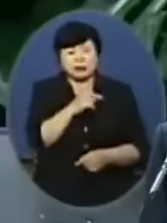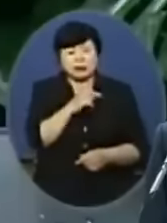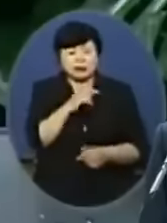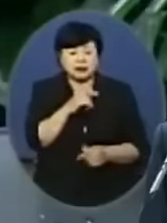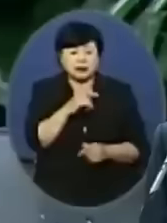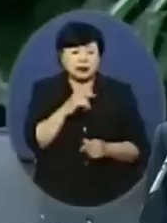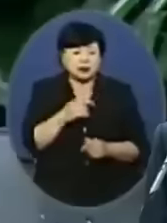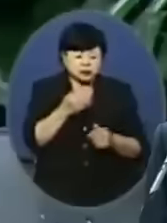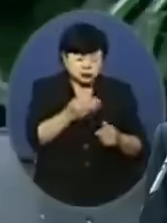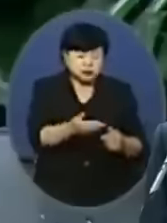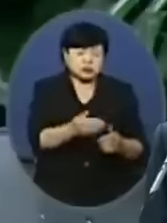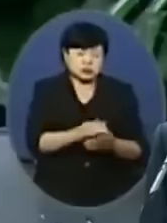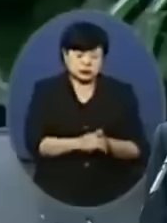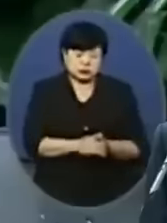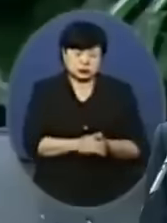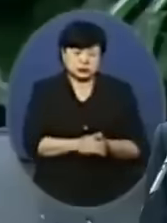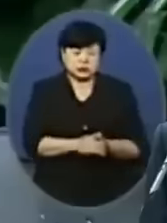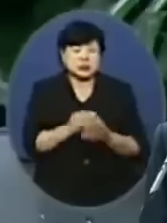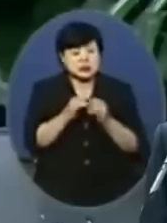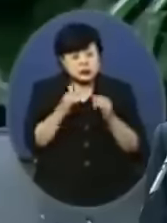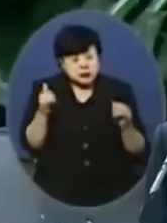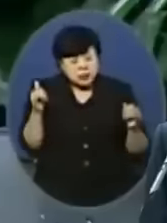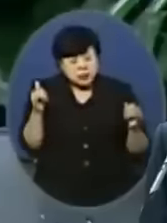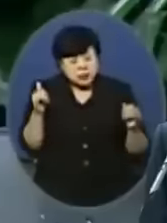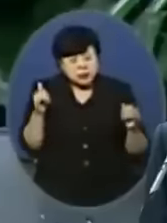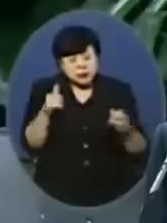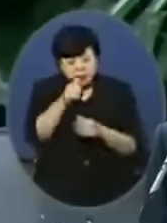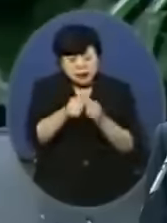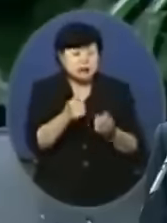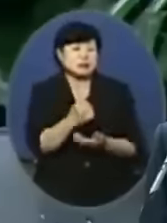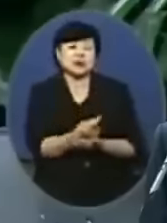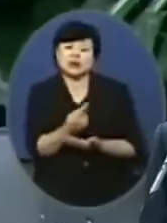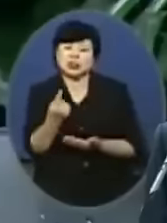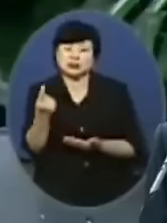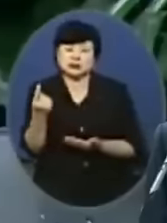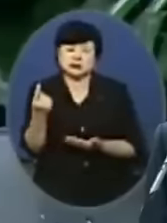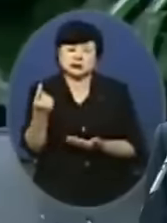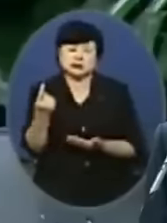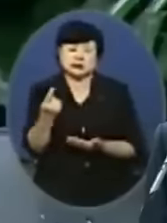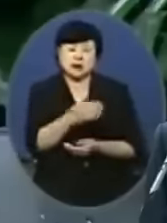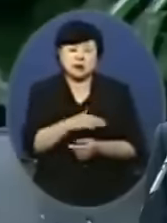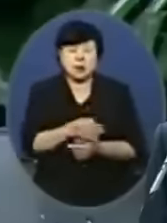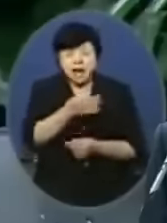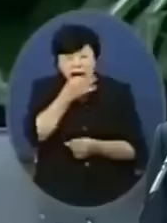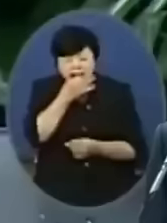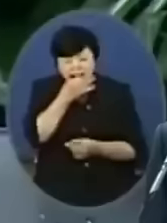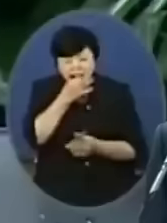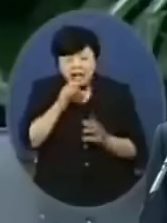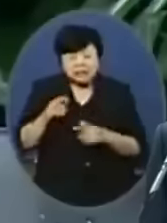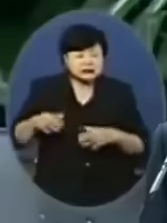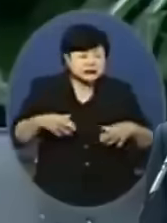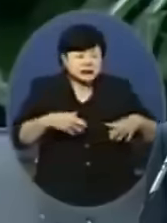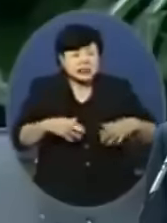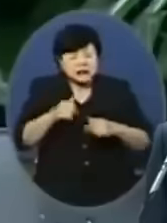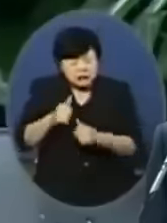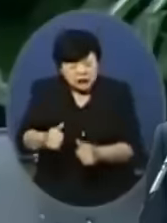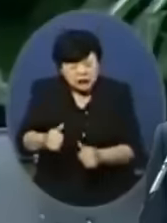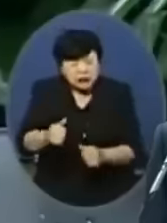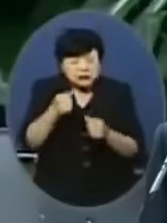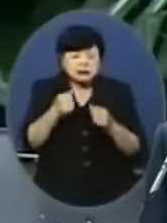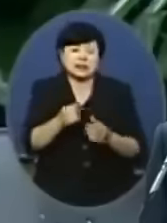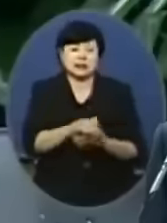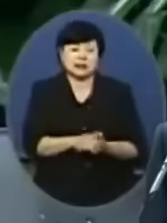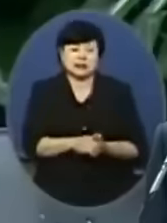퍼부어주는 것입니다. 그러면 사람들은 전부 다 하나님을 떠나서 육신의 정욕과 안목의 정욕과 이 세상 자랑을 따라